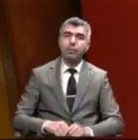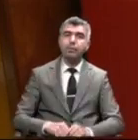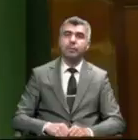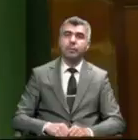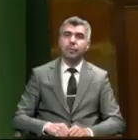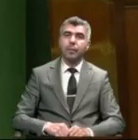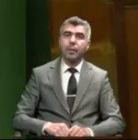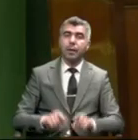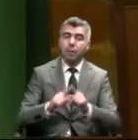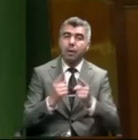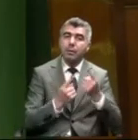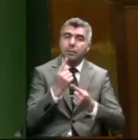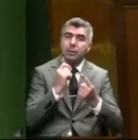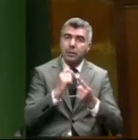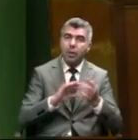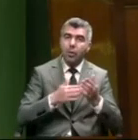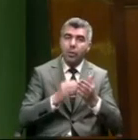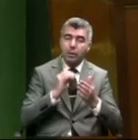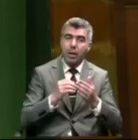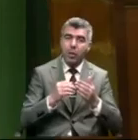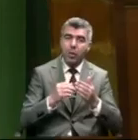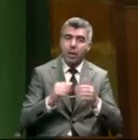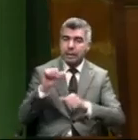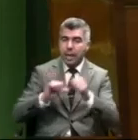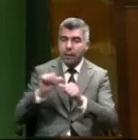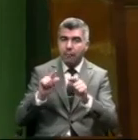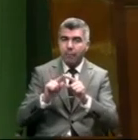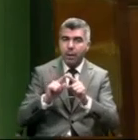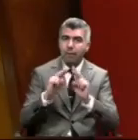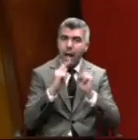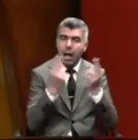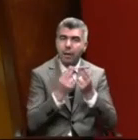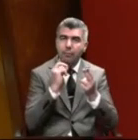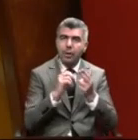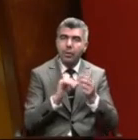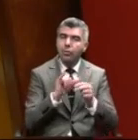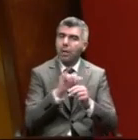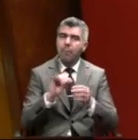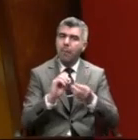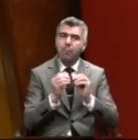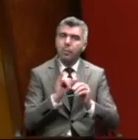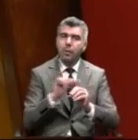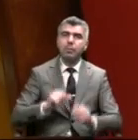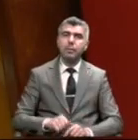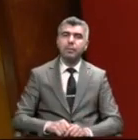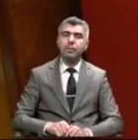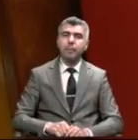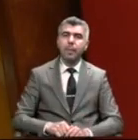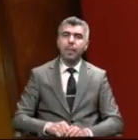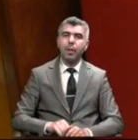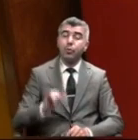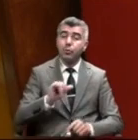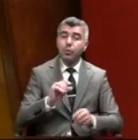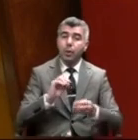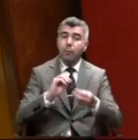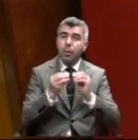المفاهيمان ولا سميت ولا واحد اخر ماشي مشكل ولا ريكاردو ماشي هذا هو الاشكال اشكال هو اننا